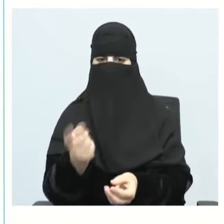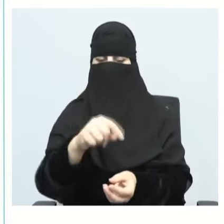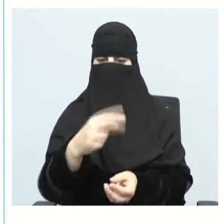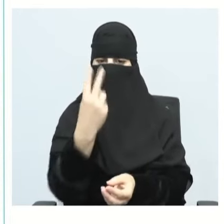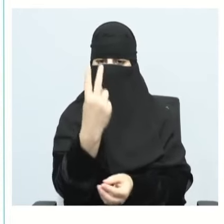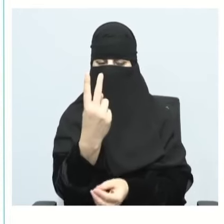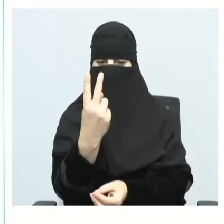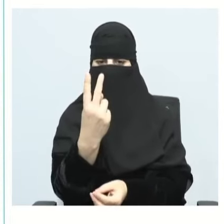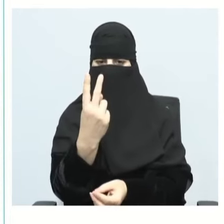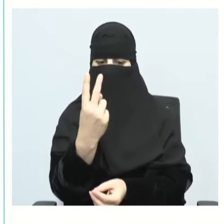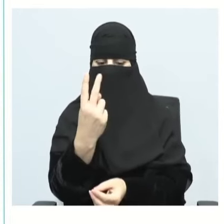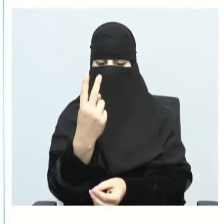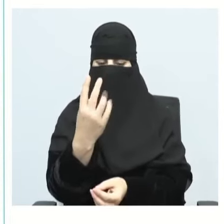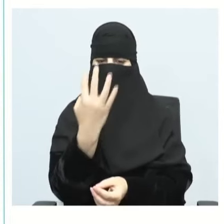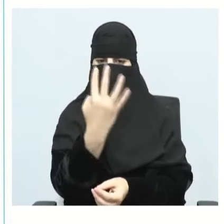2 وحتى